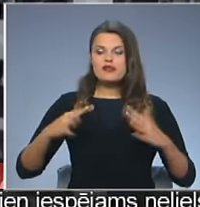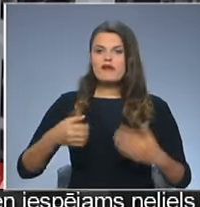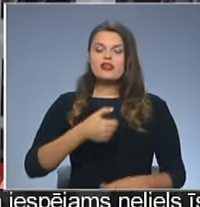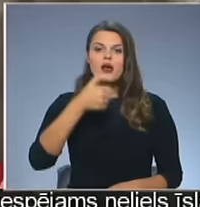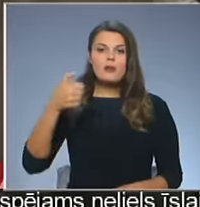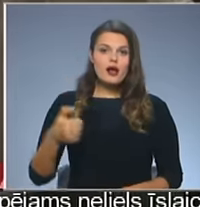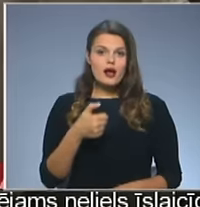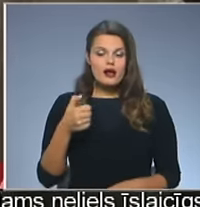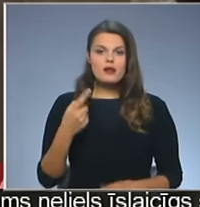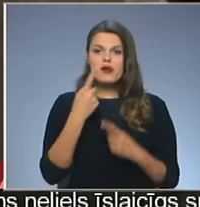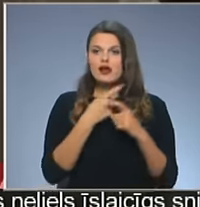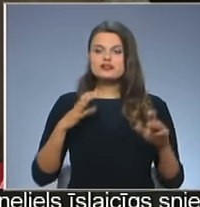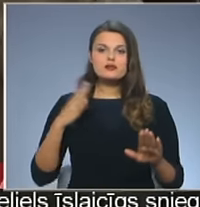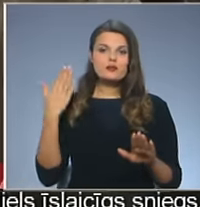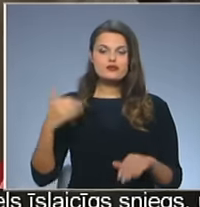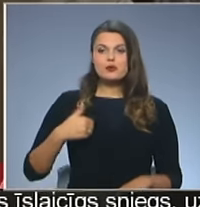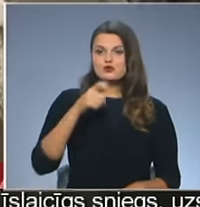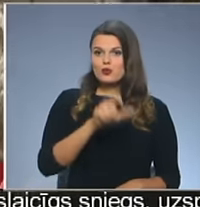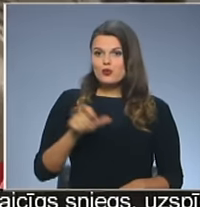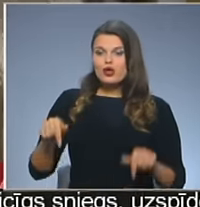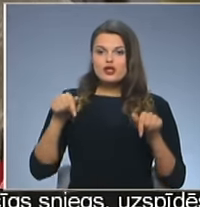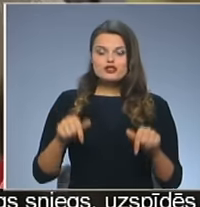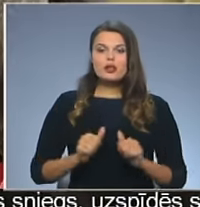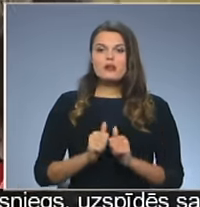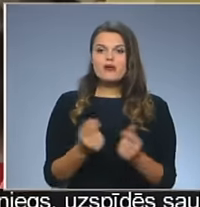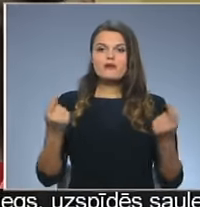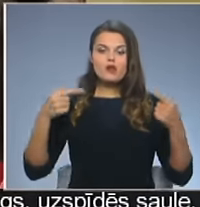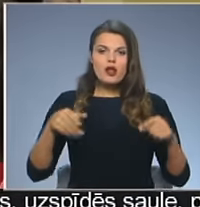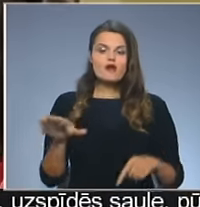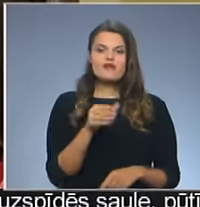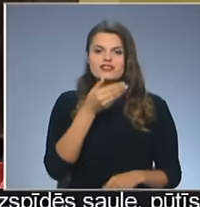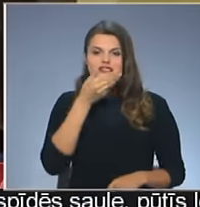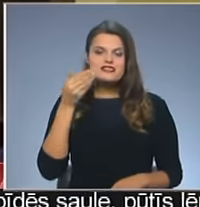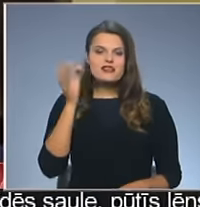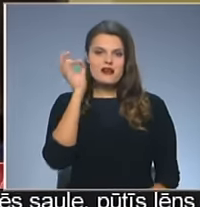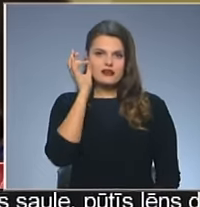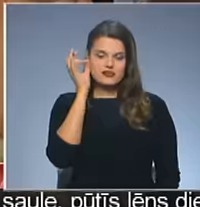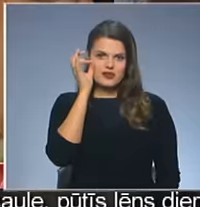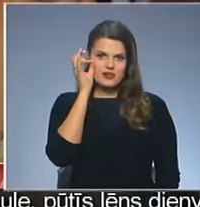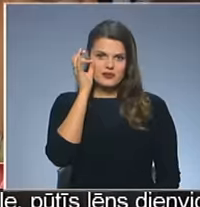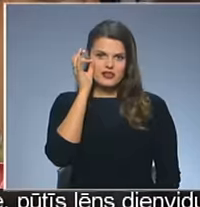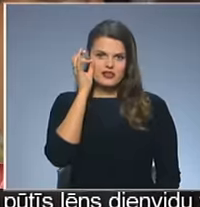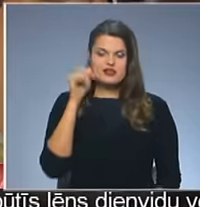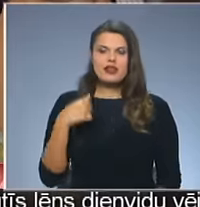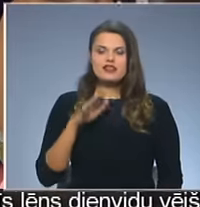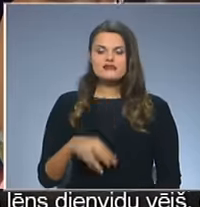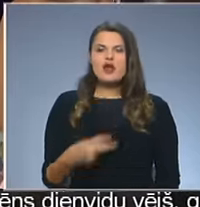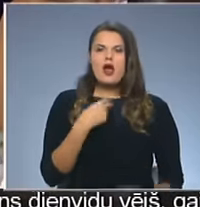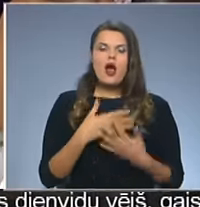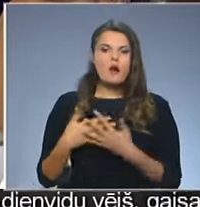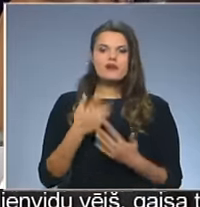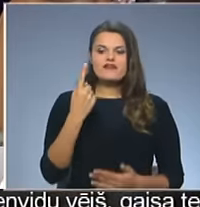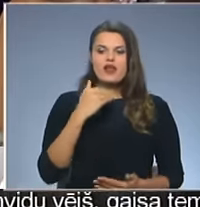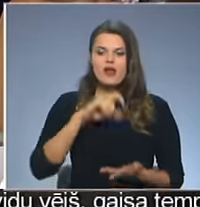1969. Gadam. Kā zīst bijušie skolēni, tad par šeit pavadīto laiku vissiltākās atmiņas. Tā es varu apbrīnot, ka varēja